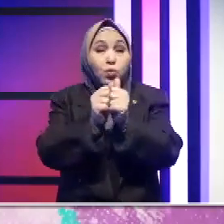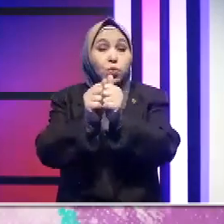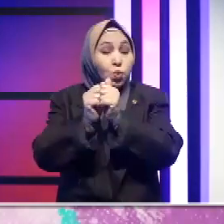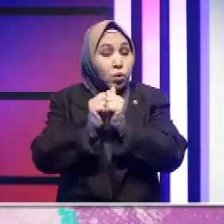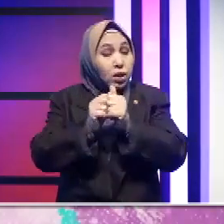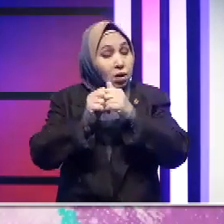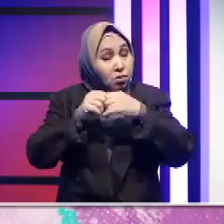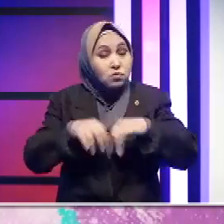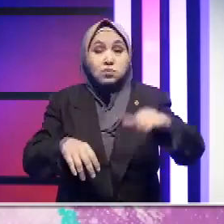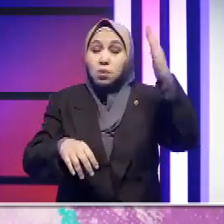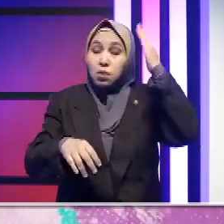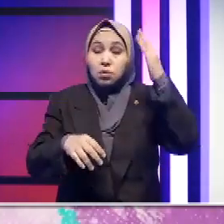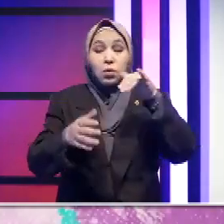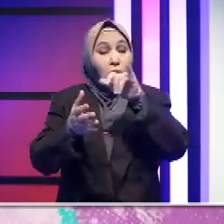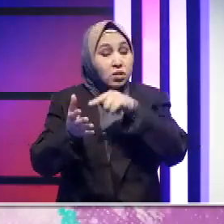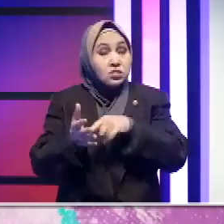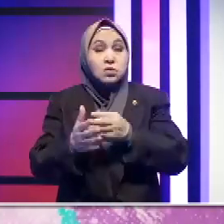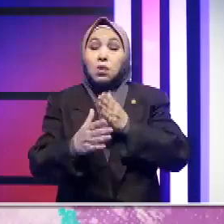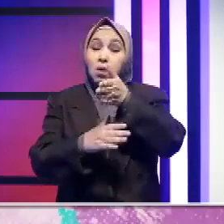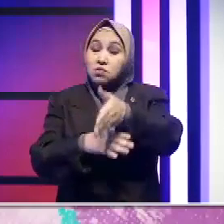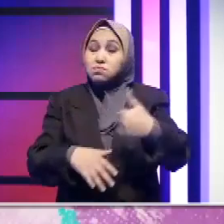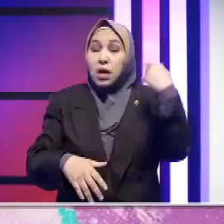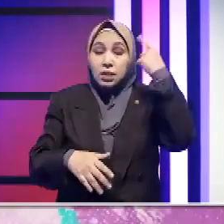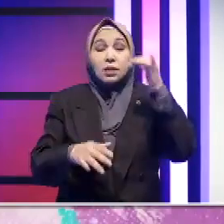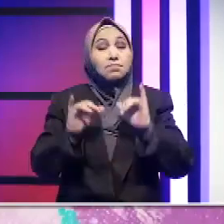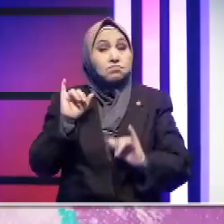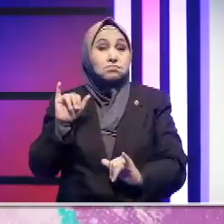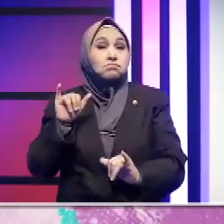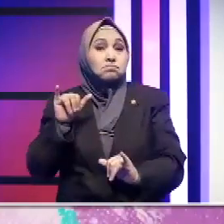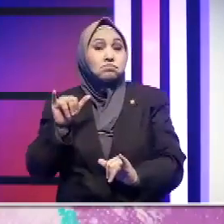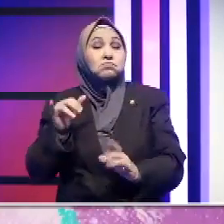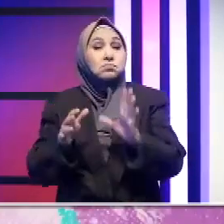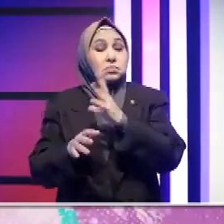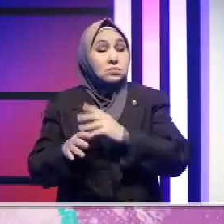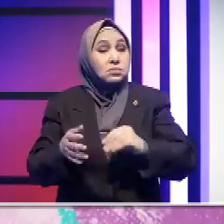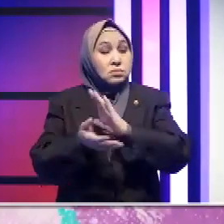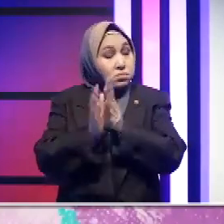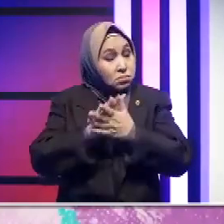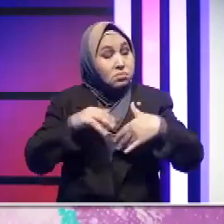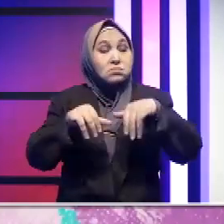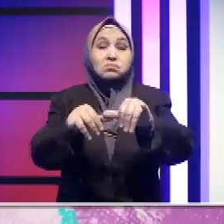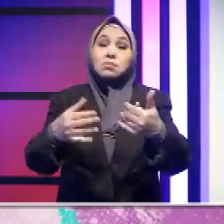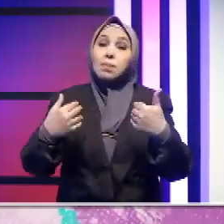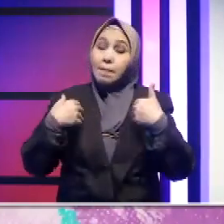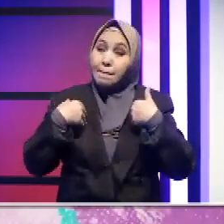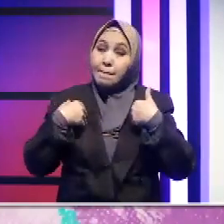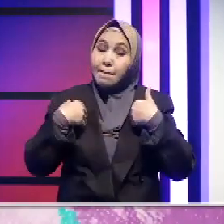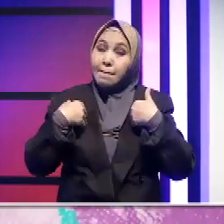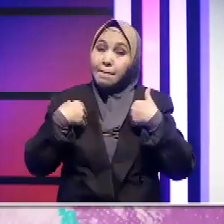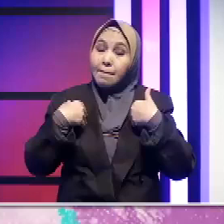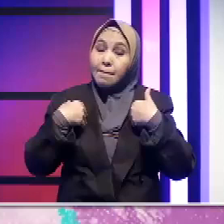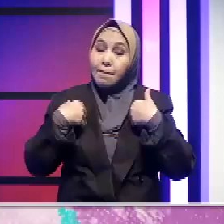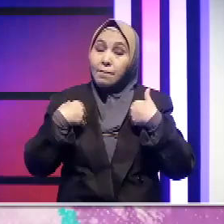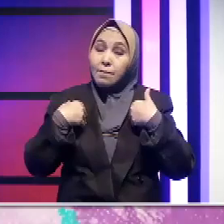Hai industrially now close minded Oh ya so masih ada atau namanya a